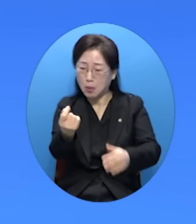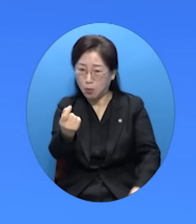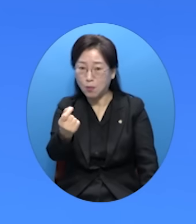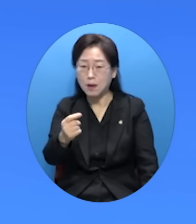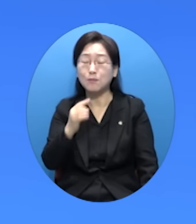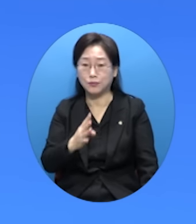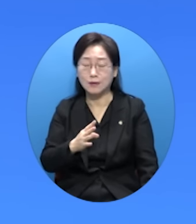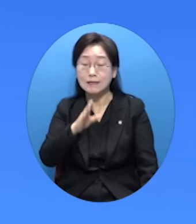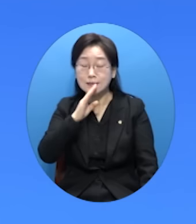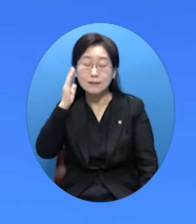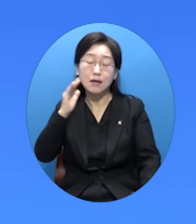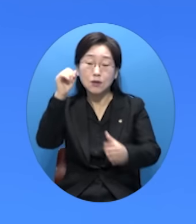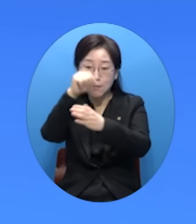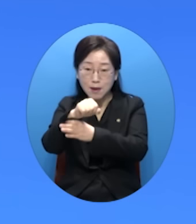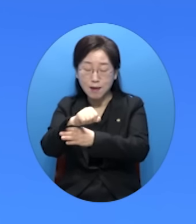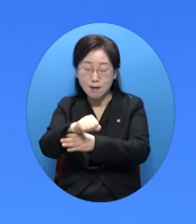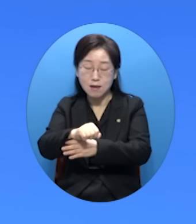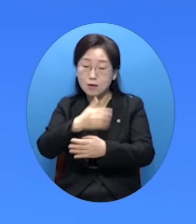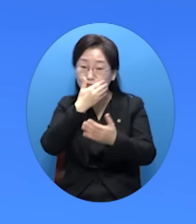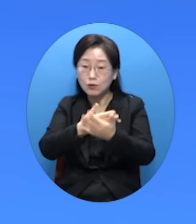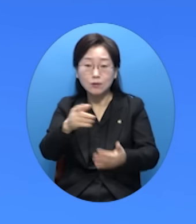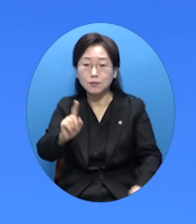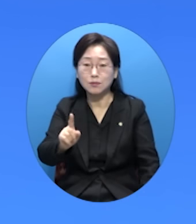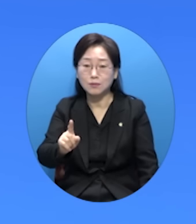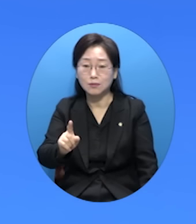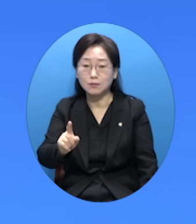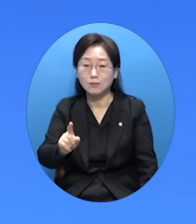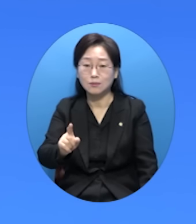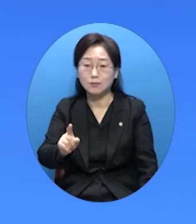진짜 열매의 핵심은 뭐냐?